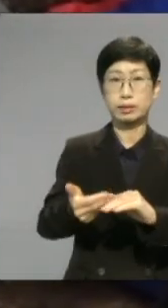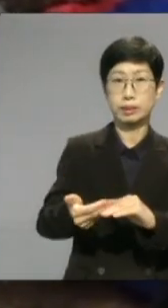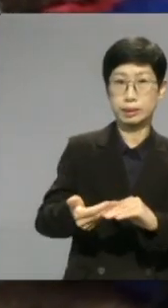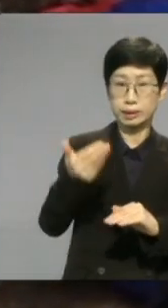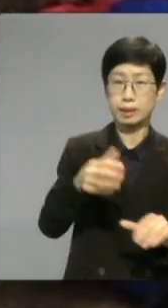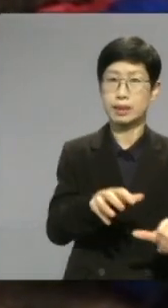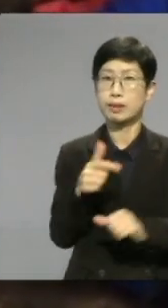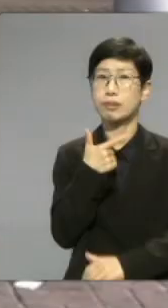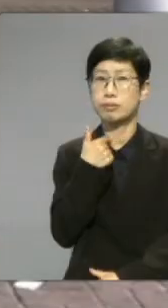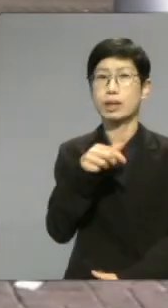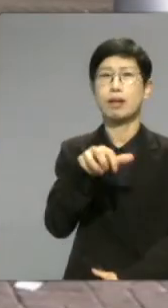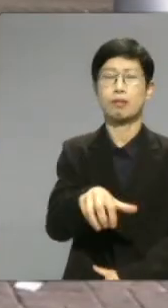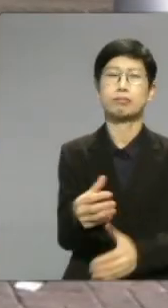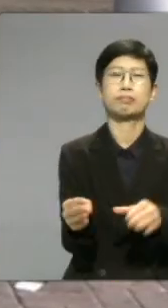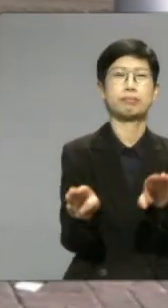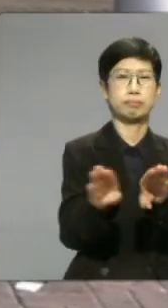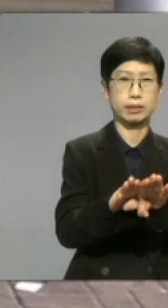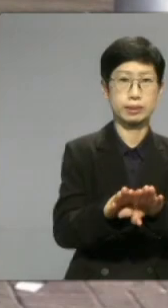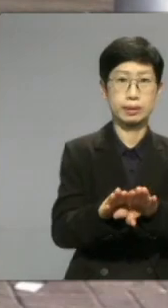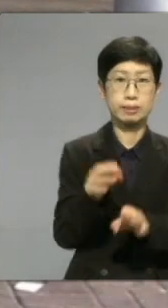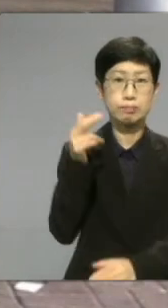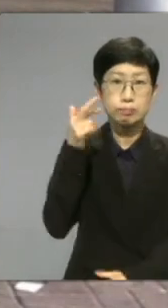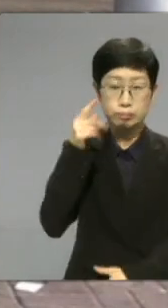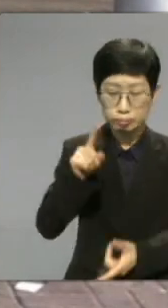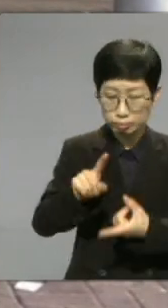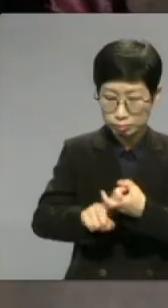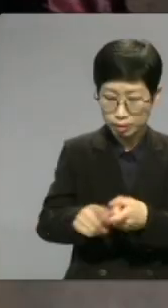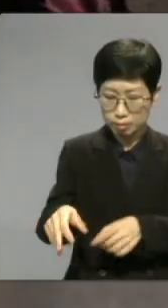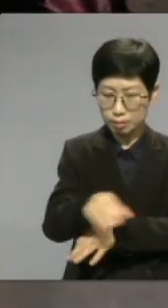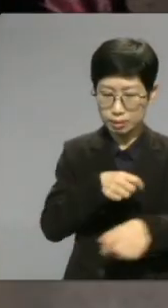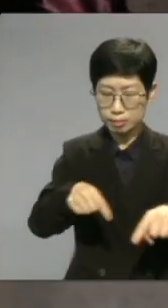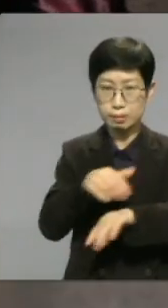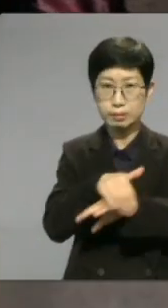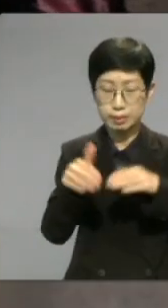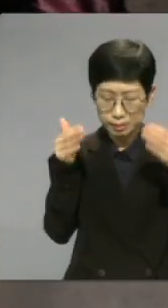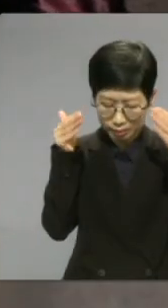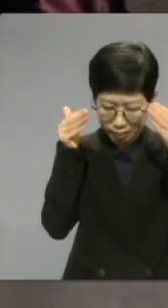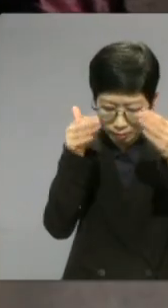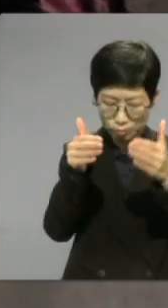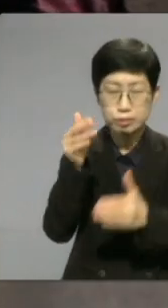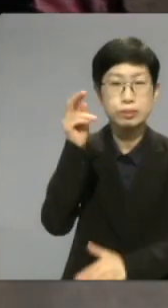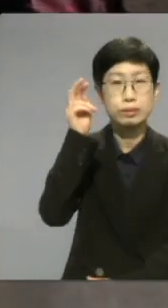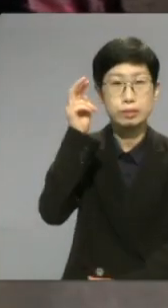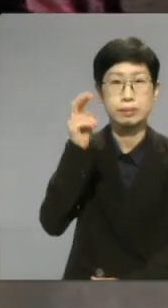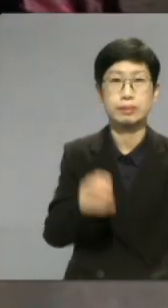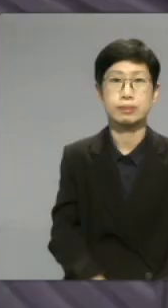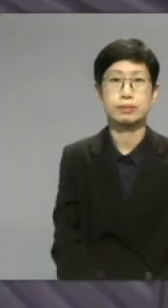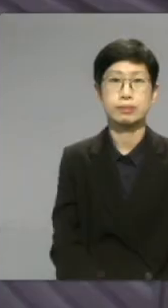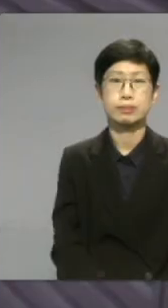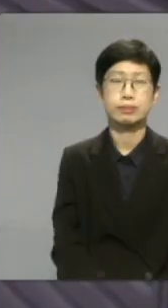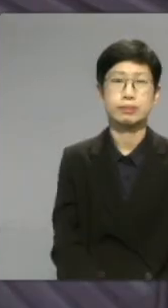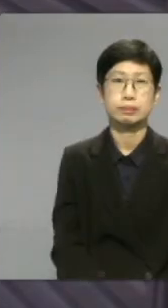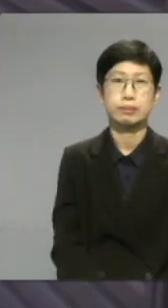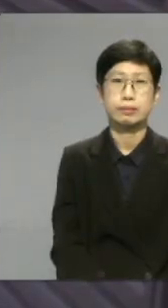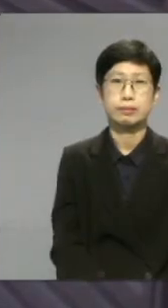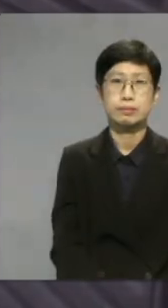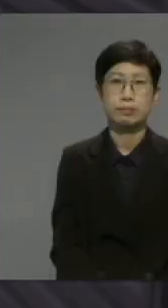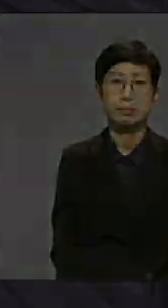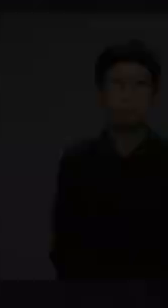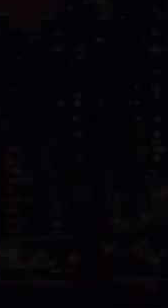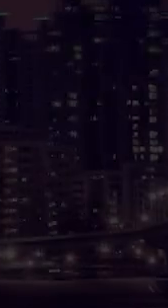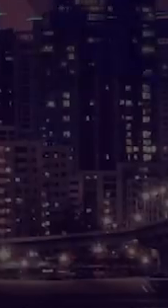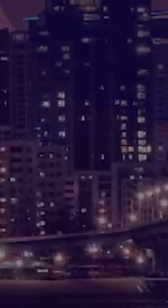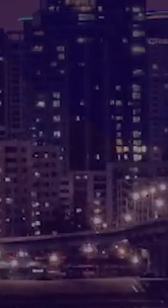갭을 폐쇄하는 등 친미국 기조의 경제정책에 힘쓸 것으로 예상됩니다. 월드뉴스 김준호입니다.